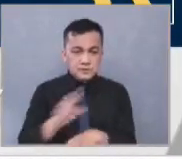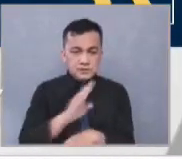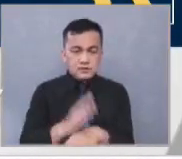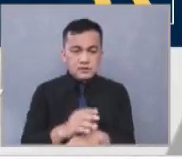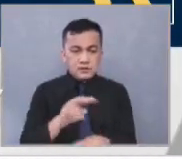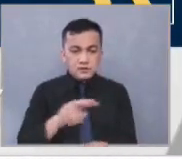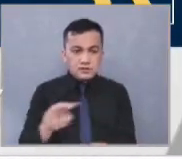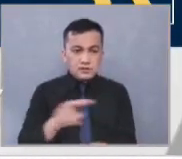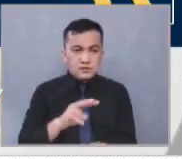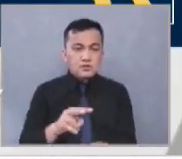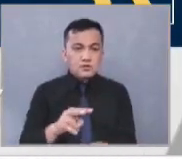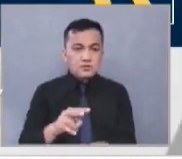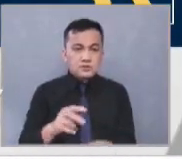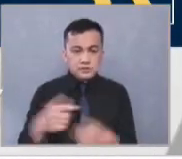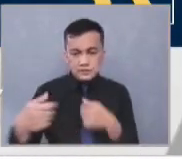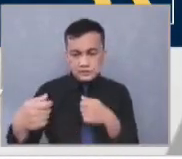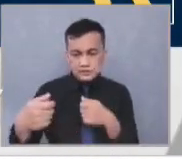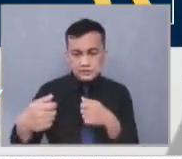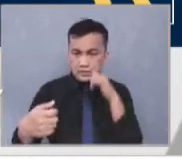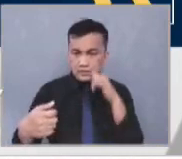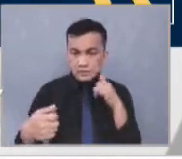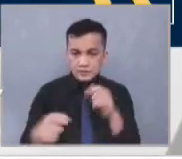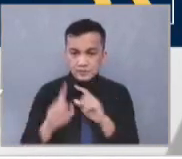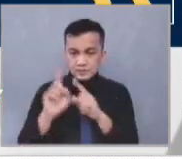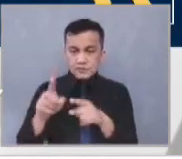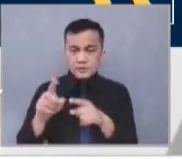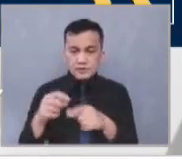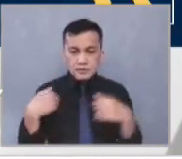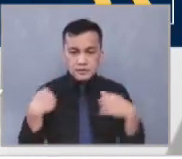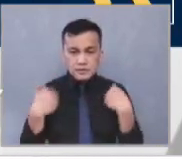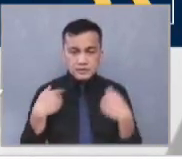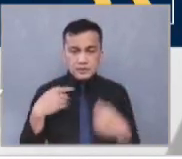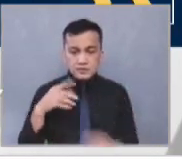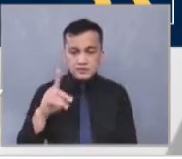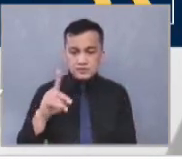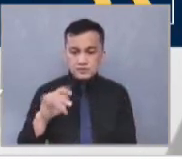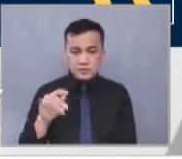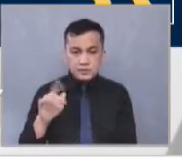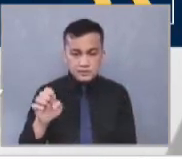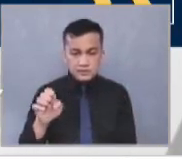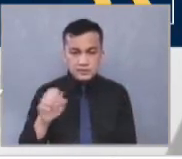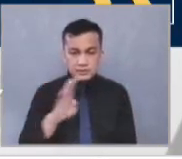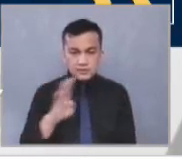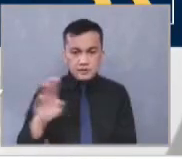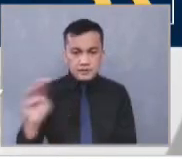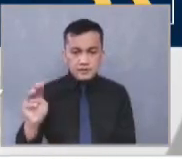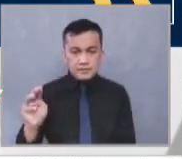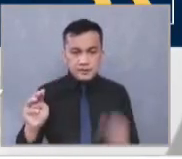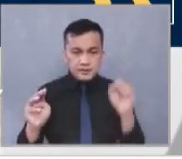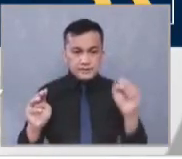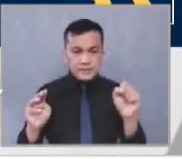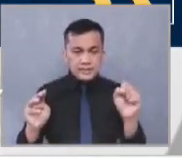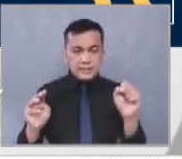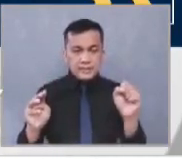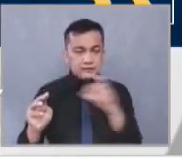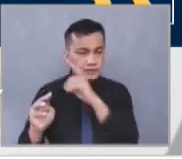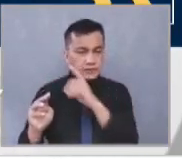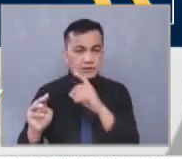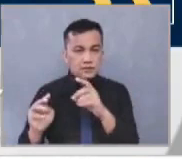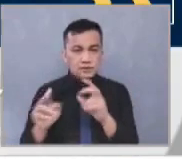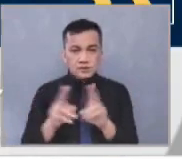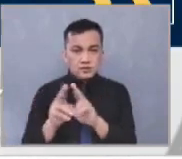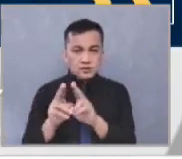text message. Kahapon dumalo ang nakababatang Duterte sa BBM Sara Unit Team Caravan sa